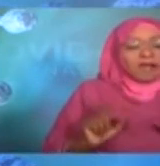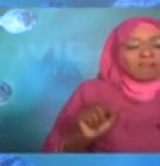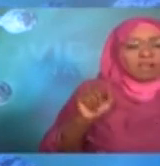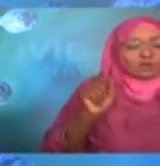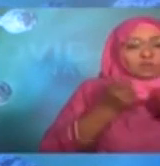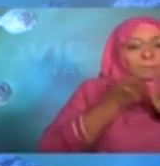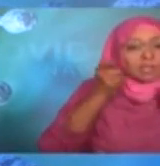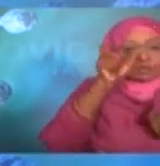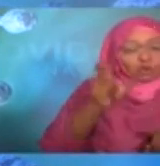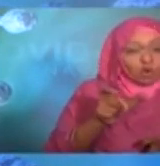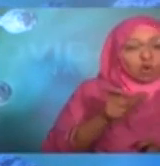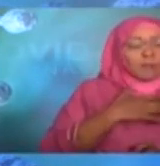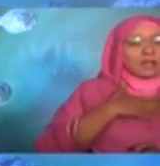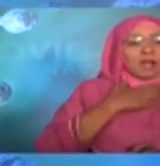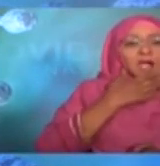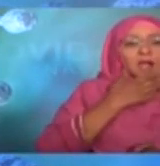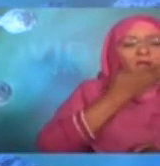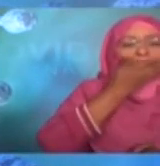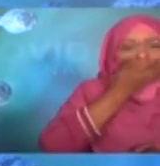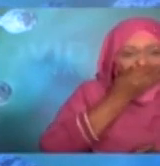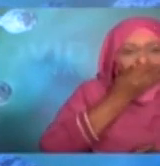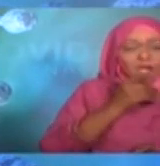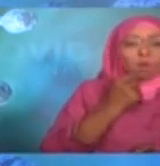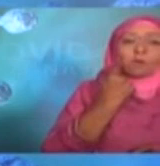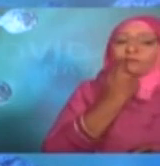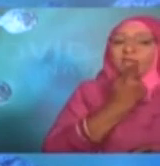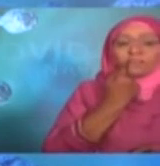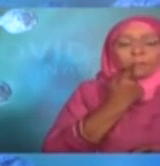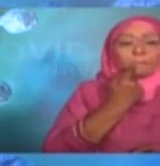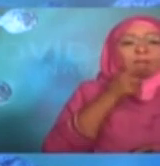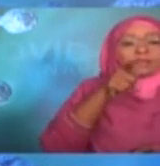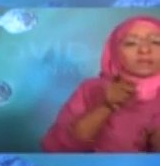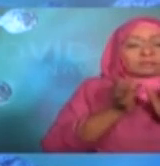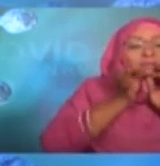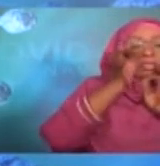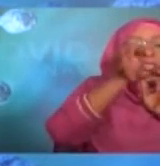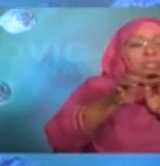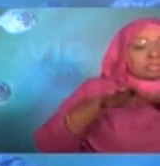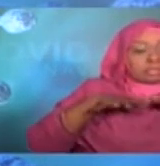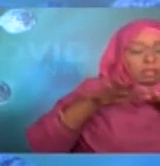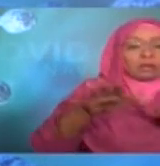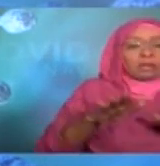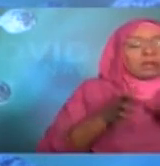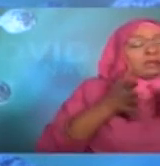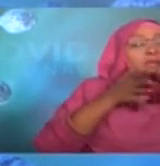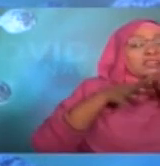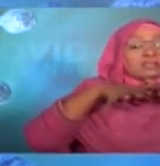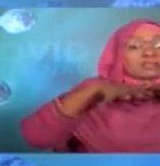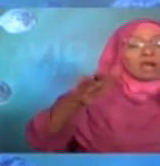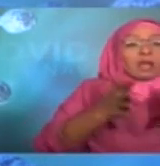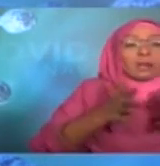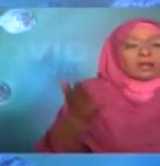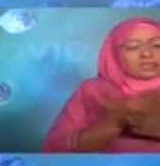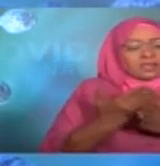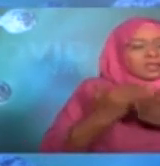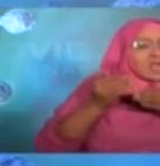عن طريق العطس أو عن طريق الفم ويذهب إلى الشخص الآخر، دي أكبر وسائل الانتشار، وبالتالي إذا ابتعدنا عن